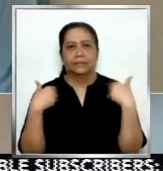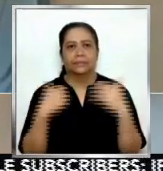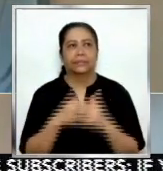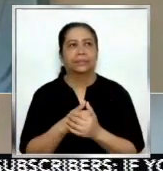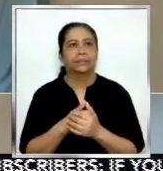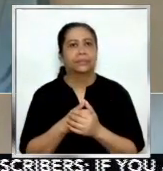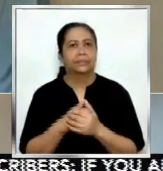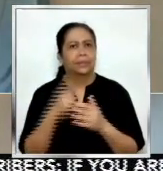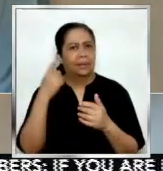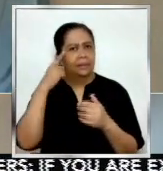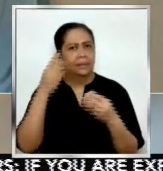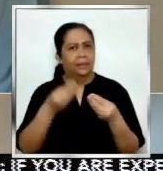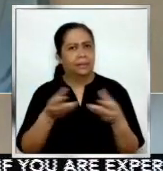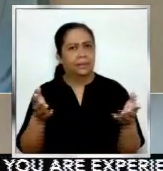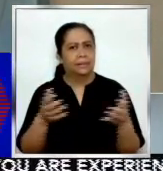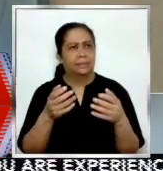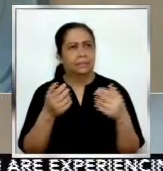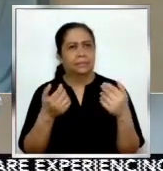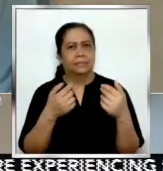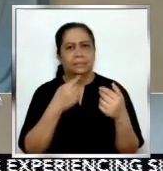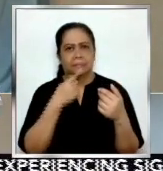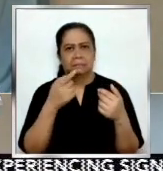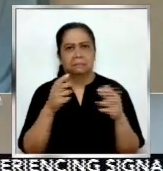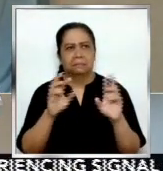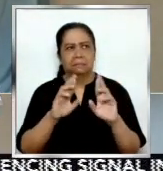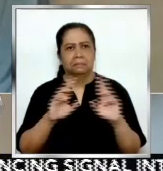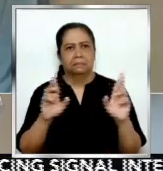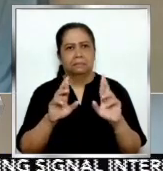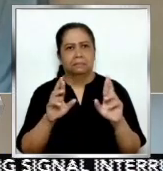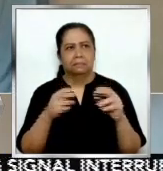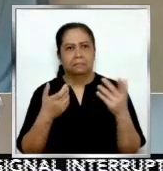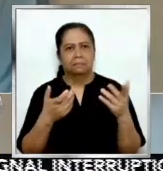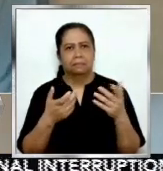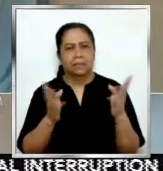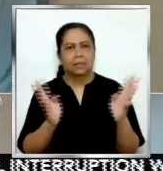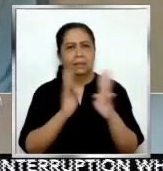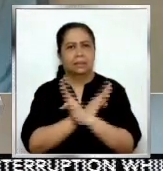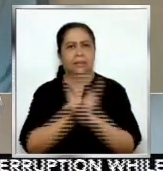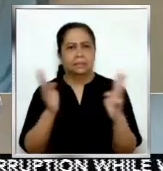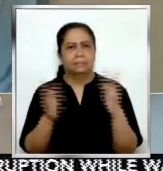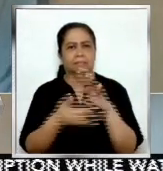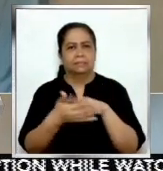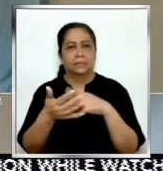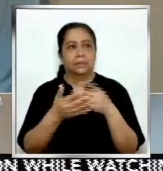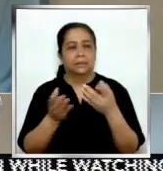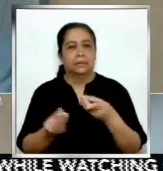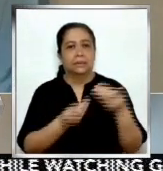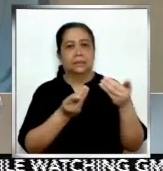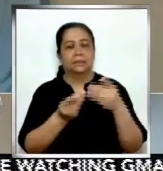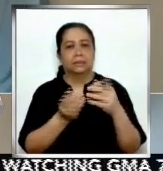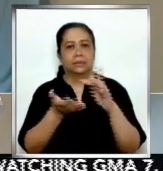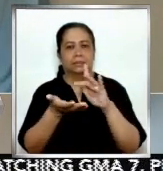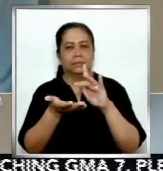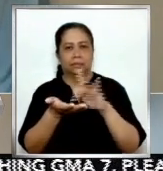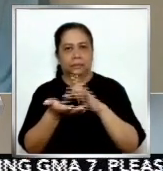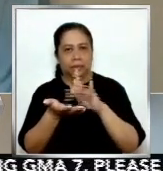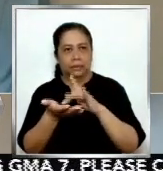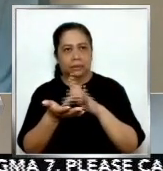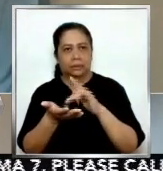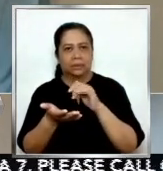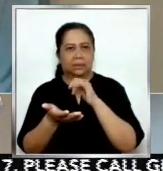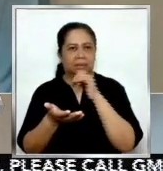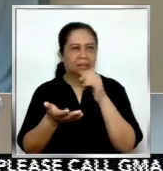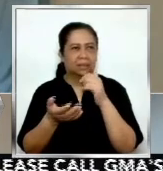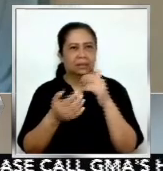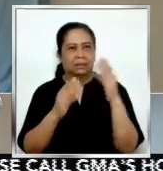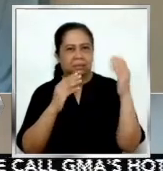have already given us that they would make that shift. Of course, yung delivery po ng gadgets ay hindi din talaga in-anticipate na